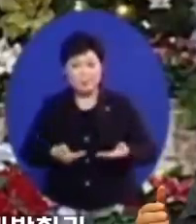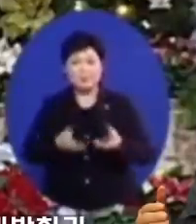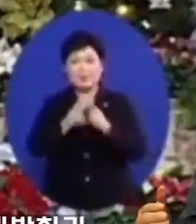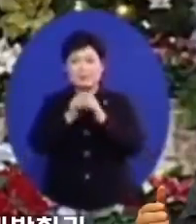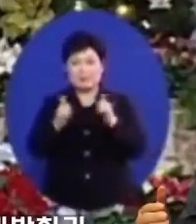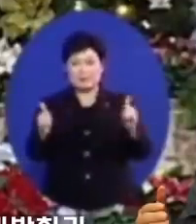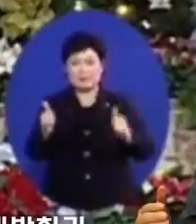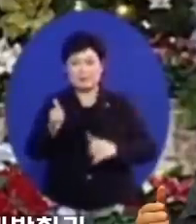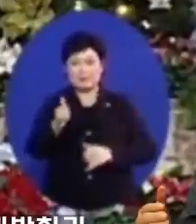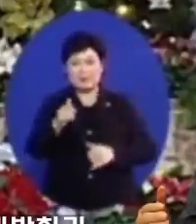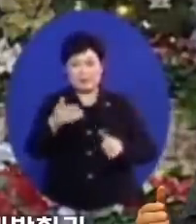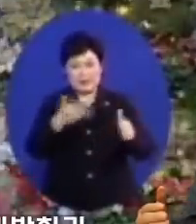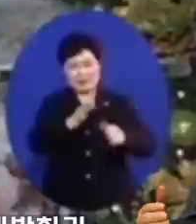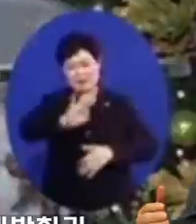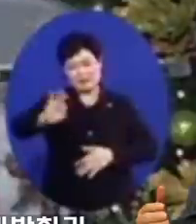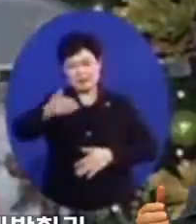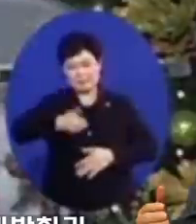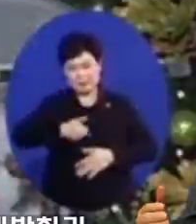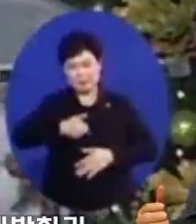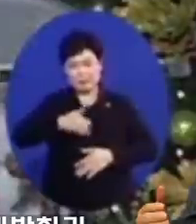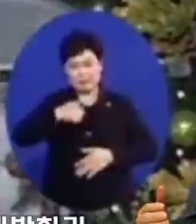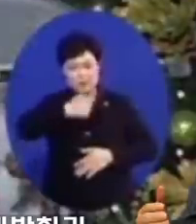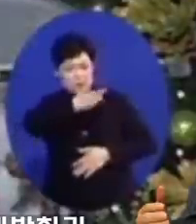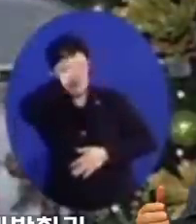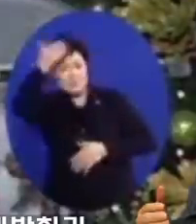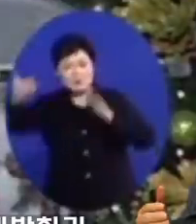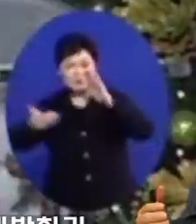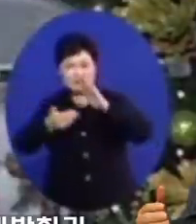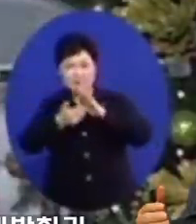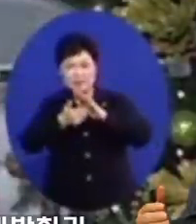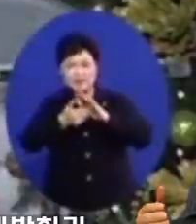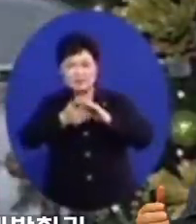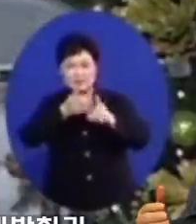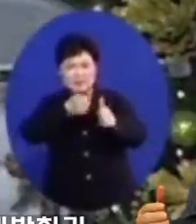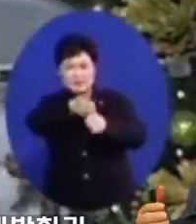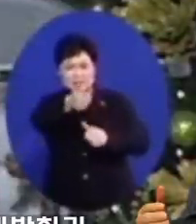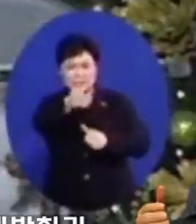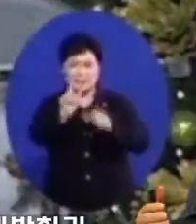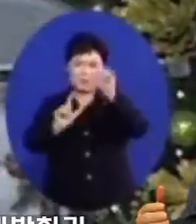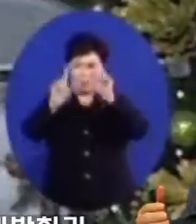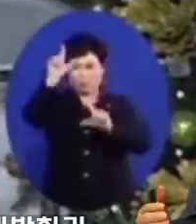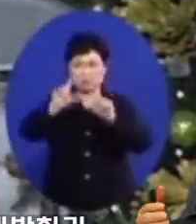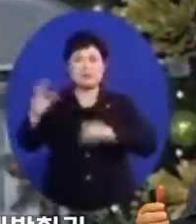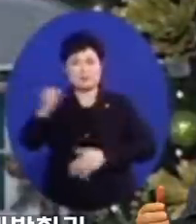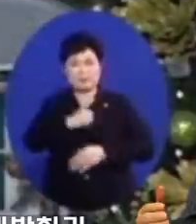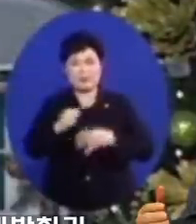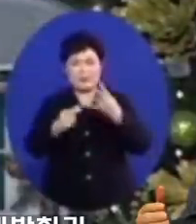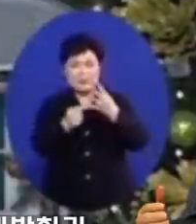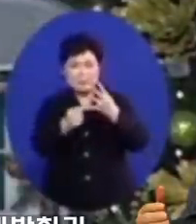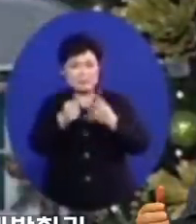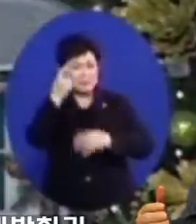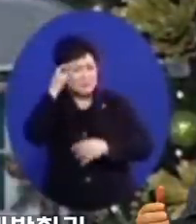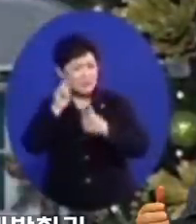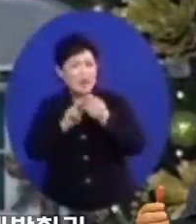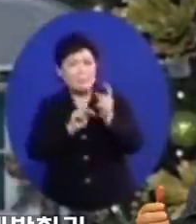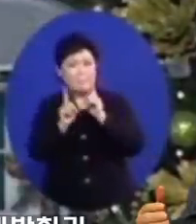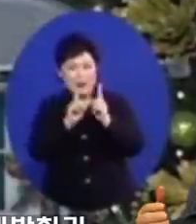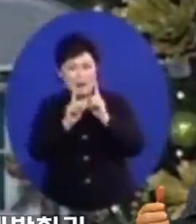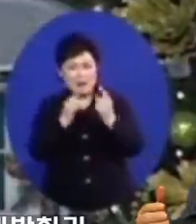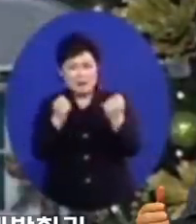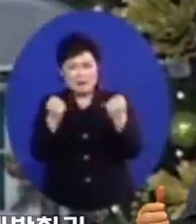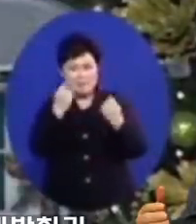사람들에게 인정을 받고 자기 꿈이 이루어지는 승리의 자화상을 가지라는 것입니다. 넷째, 생각과 말의 힘을